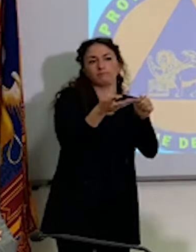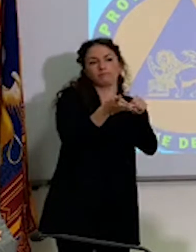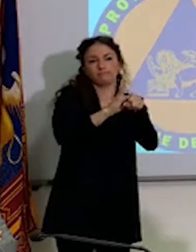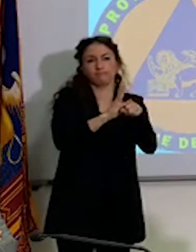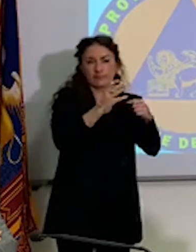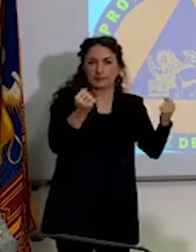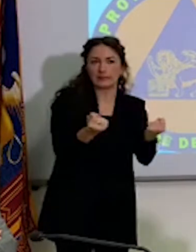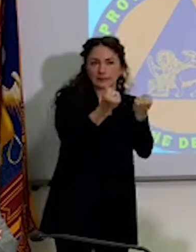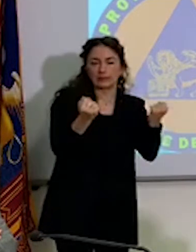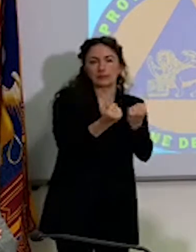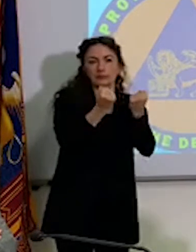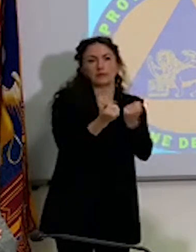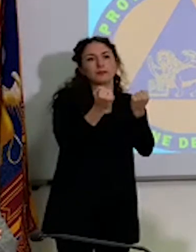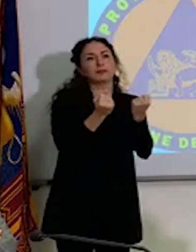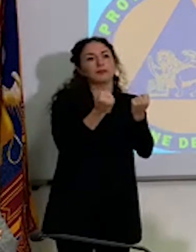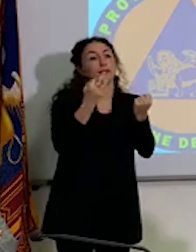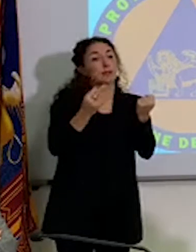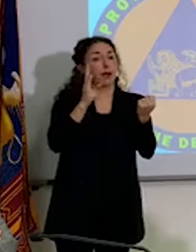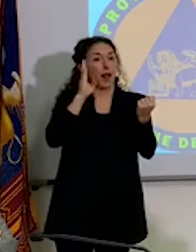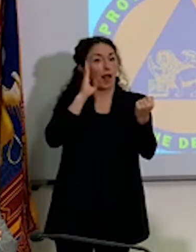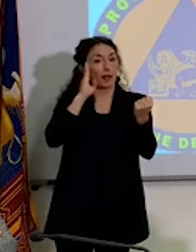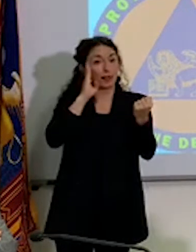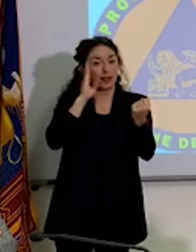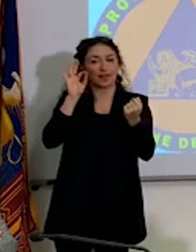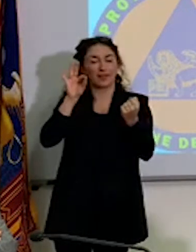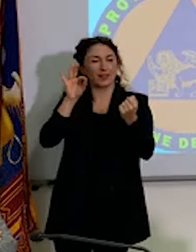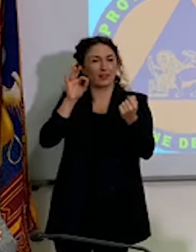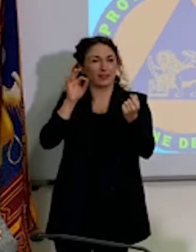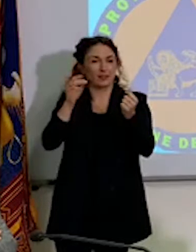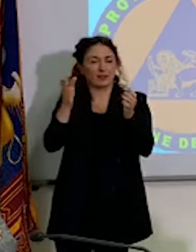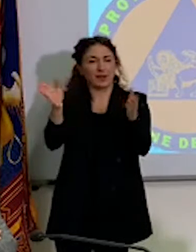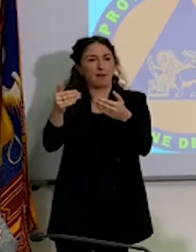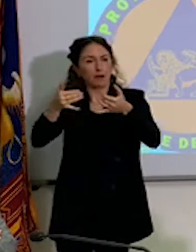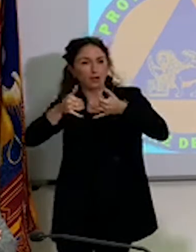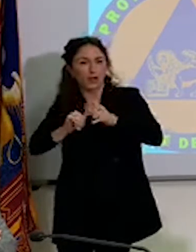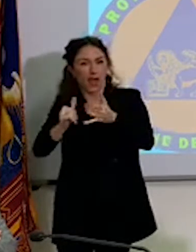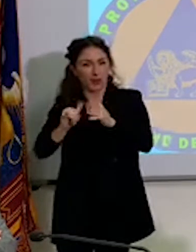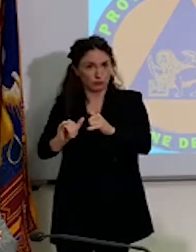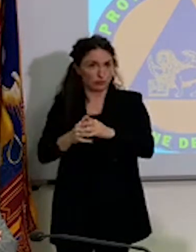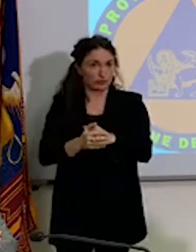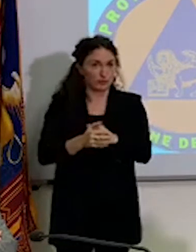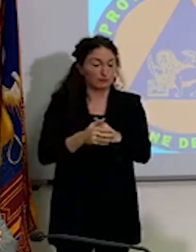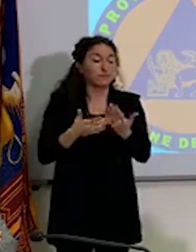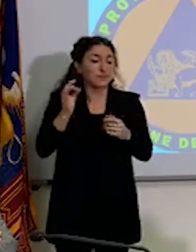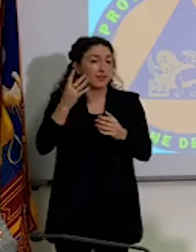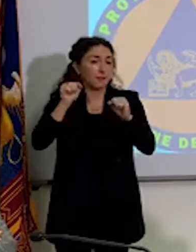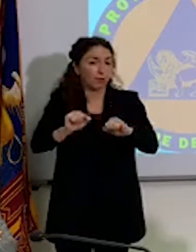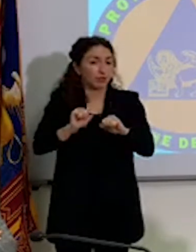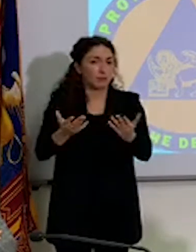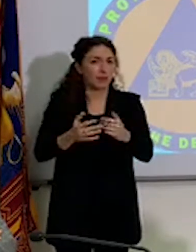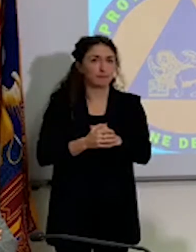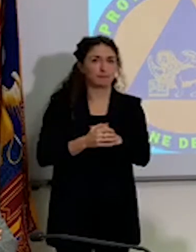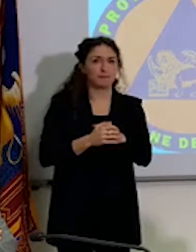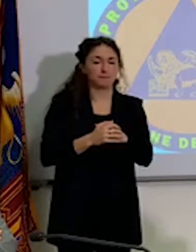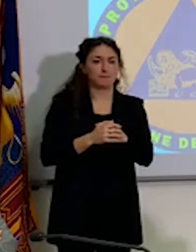nazionale senza porre ostacoli, ma non solo. Zai ha annunciato che anche i veterinari potranno dare il loro contributo. Sono assolutamente in grado di farlo,